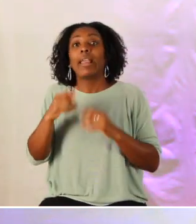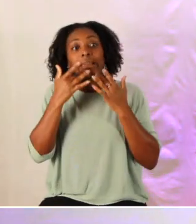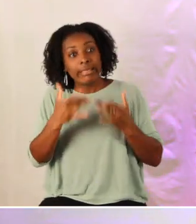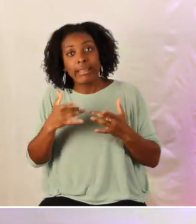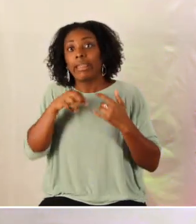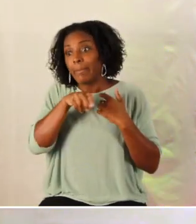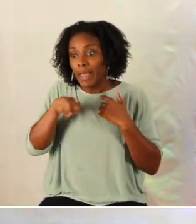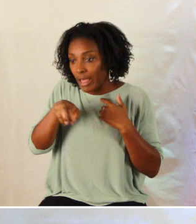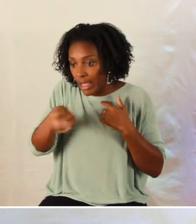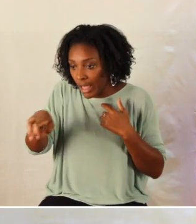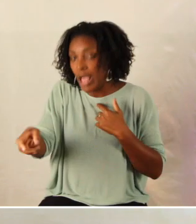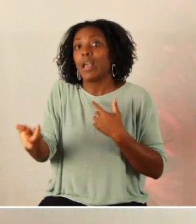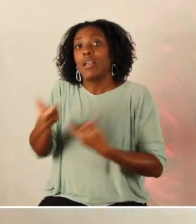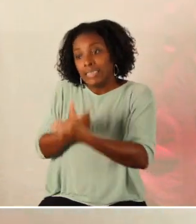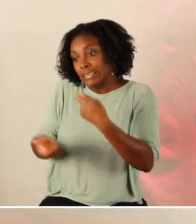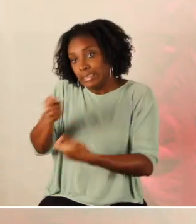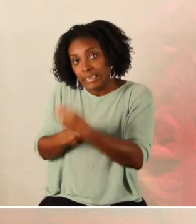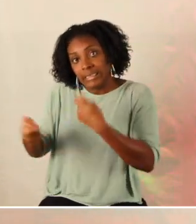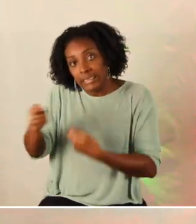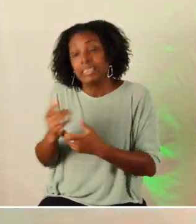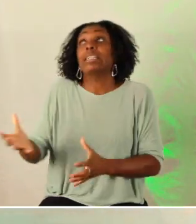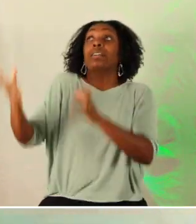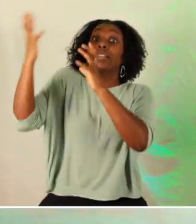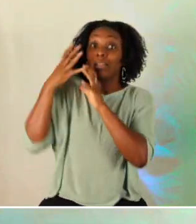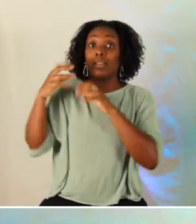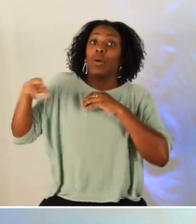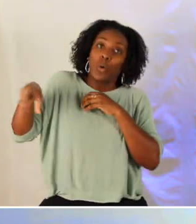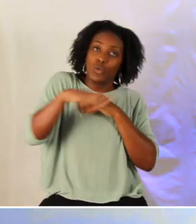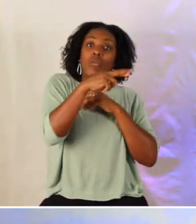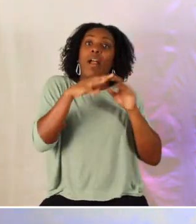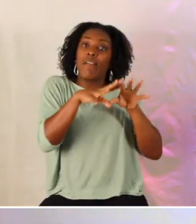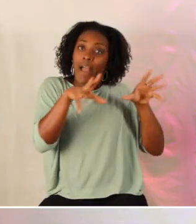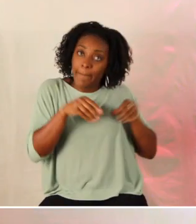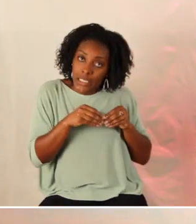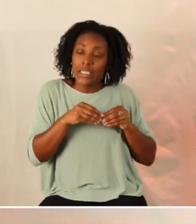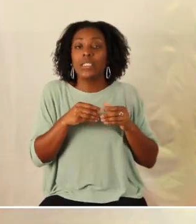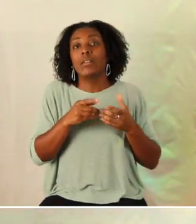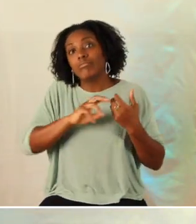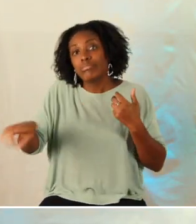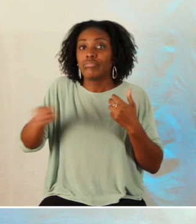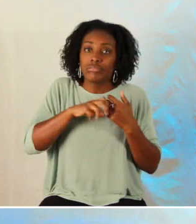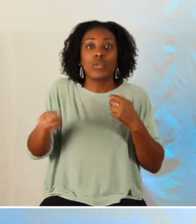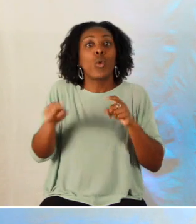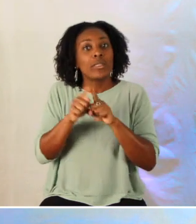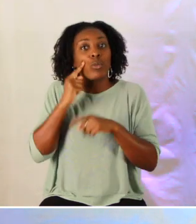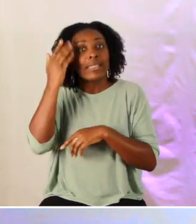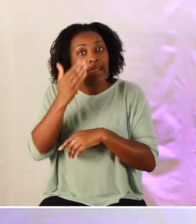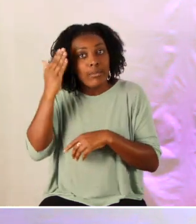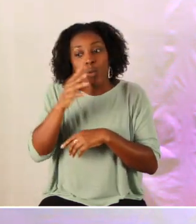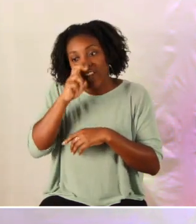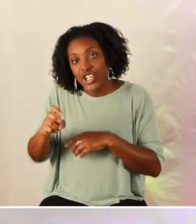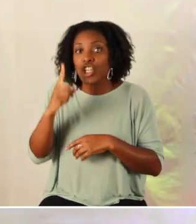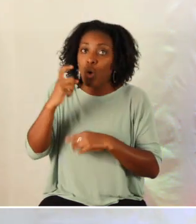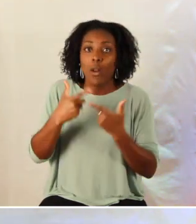partir chercher l'eau, puiser l'eau, remonter l'eau, ramener l'eau à la famille, et puis aussi pour tout ce qui est le bétail. Et donc